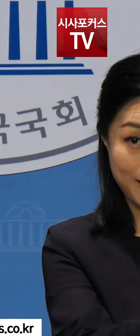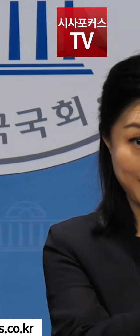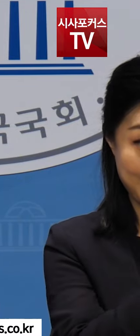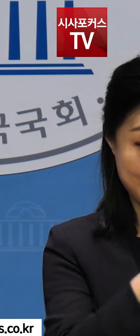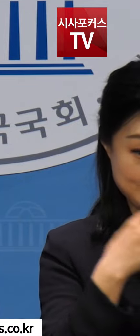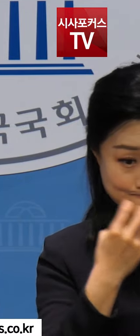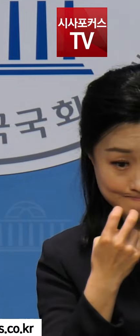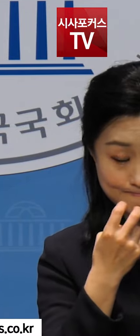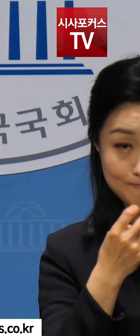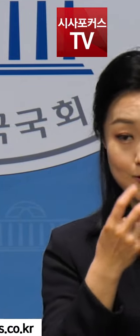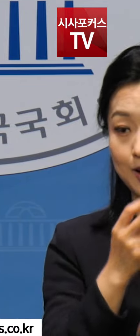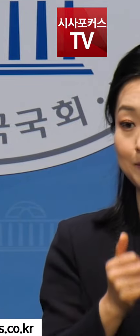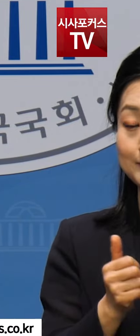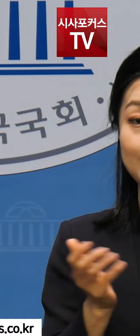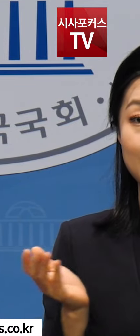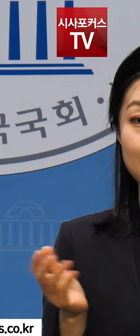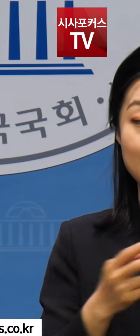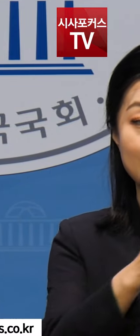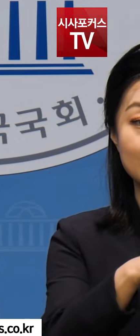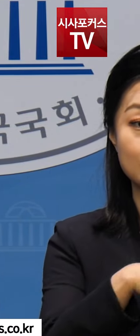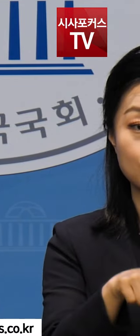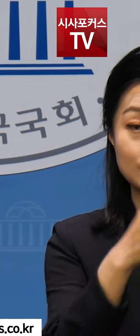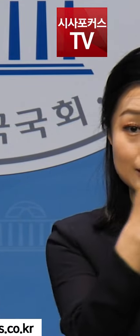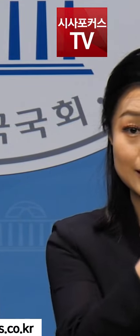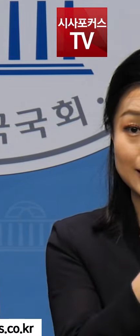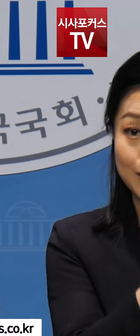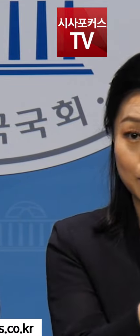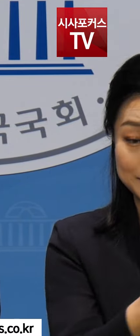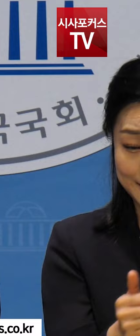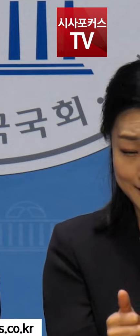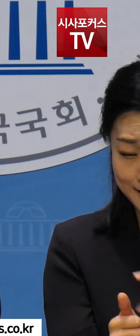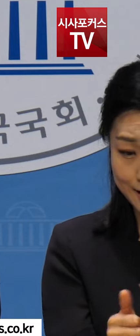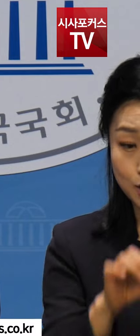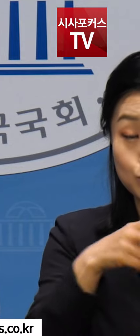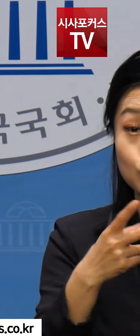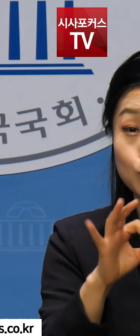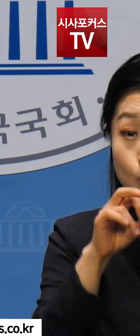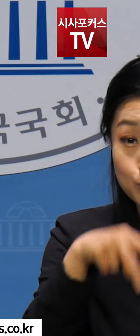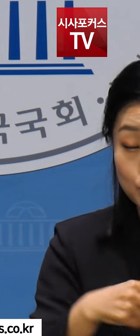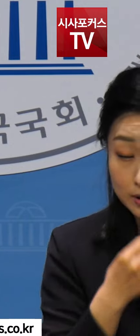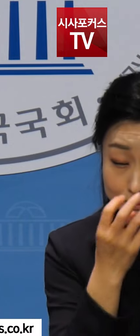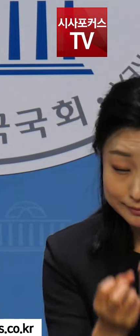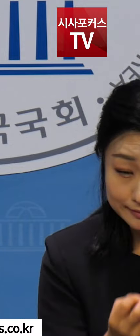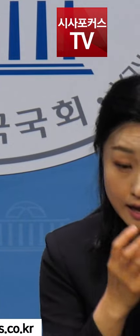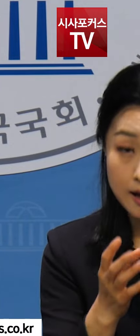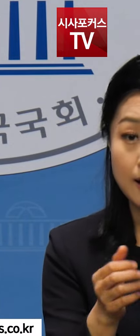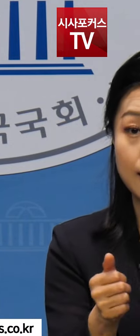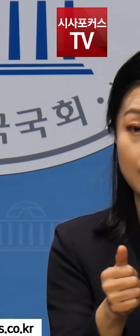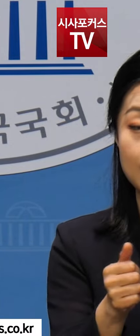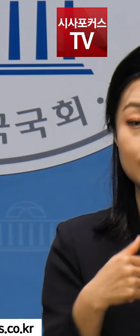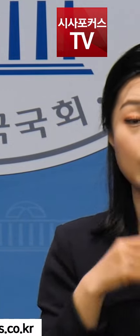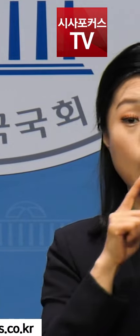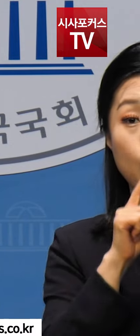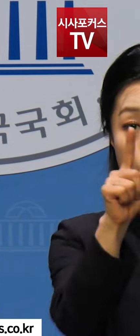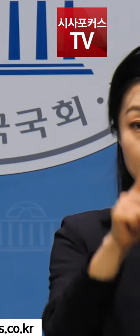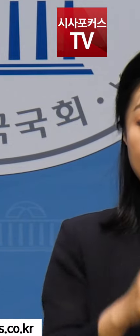변호사입니다. 정치검찰의 진술 자판기 유동규 및 뇌물죄를 덮어준 정치검찰을